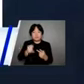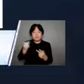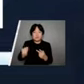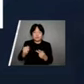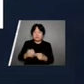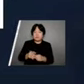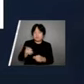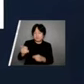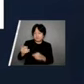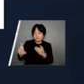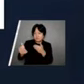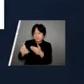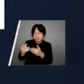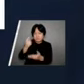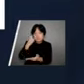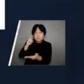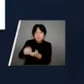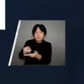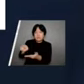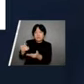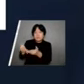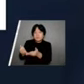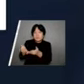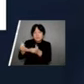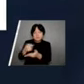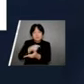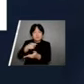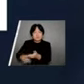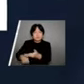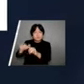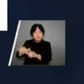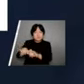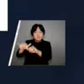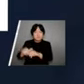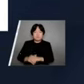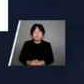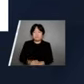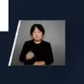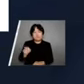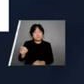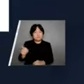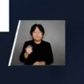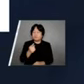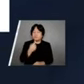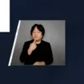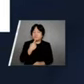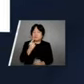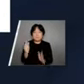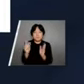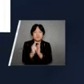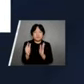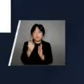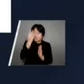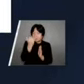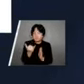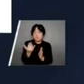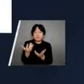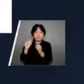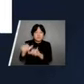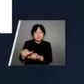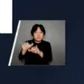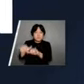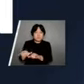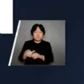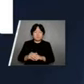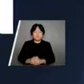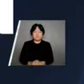maritime security expert na si Ray Powell. Aniya, illegal ang pananatili at nag-reverse course ang mga barko sa Balintang Channel. Gayong